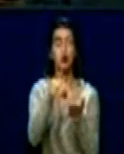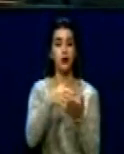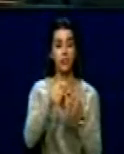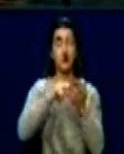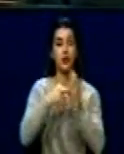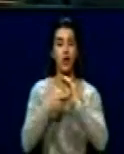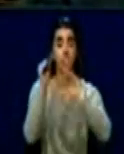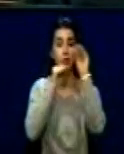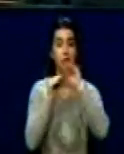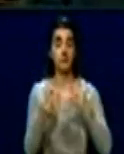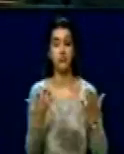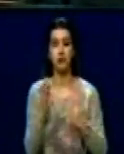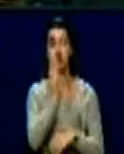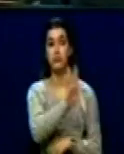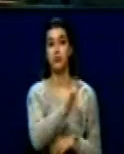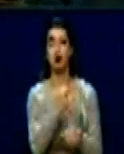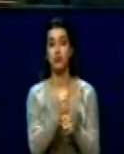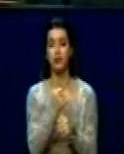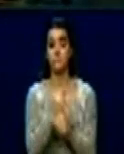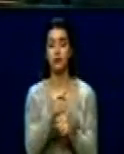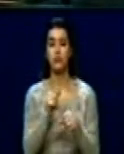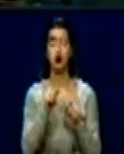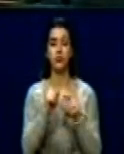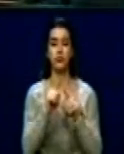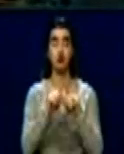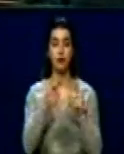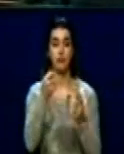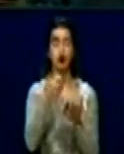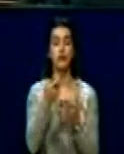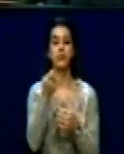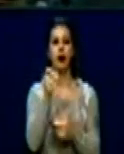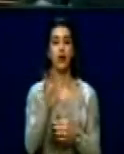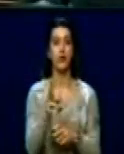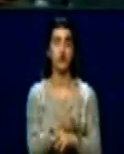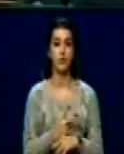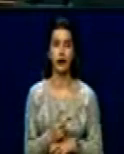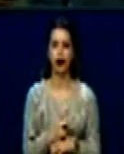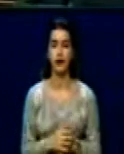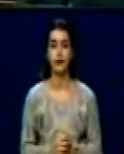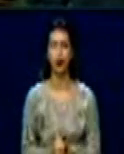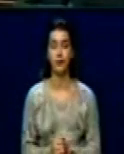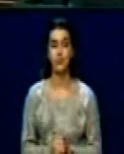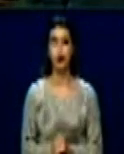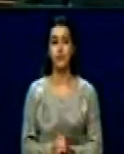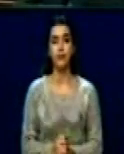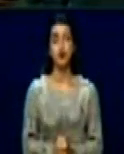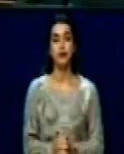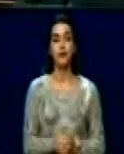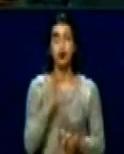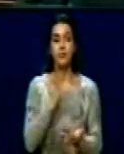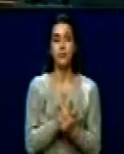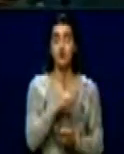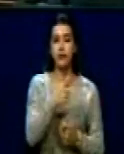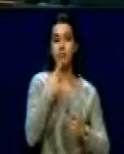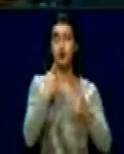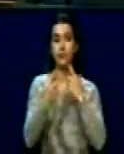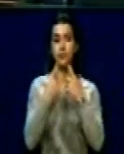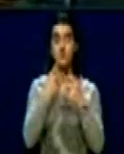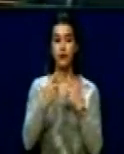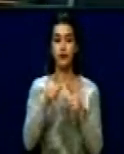shpenzimin e buxhetit të ashtu paraz publike të Kosovës. Po ashtu këtu u përmendën disa herë që në